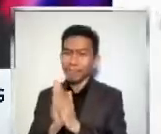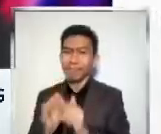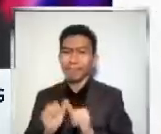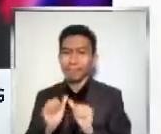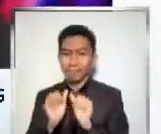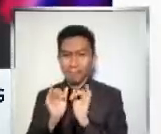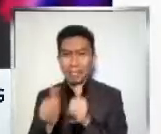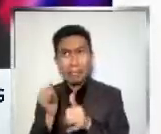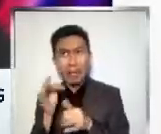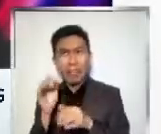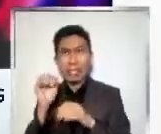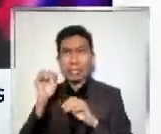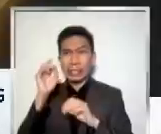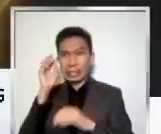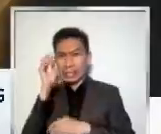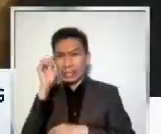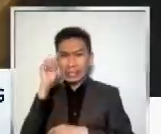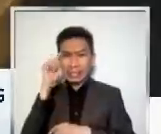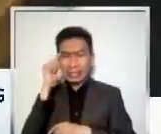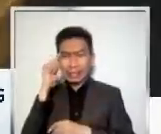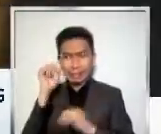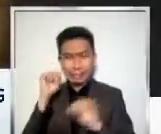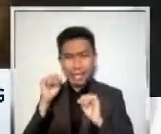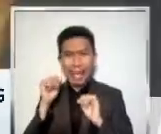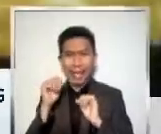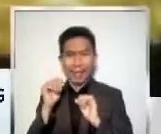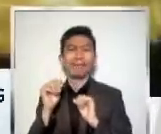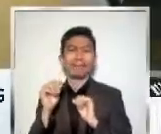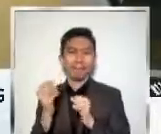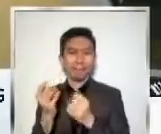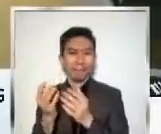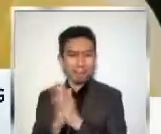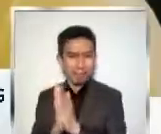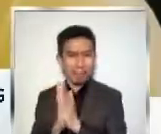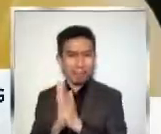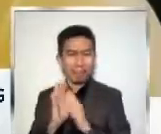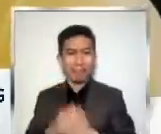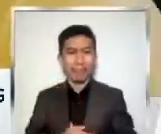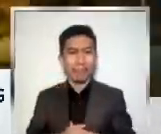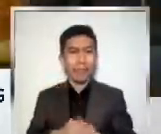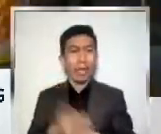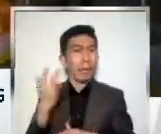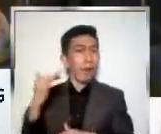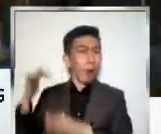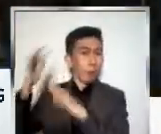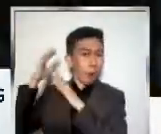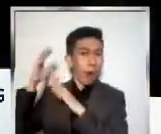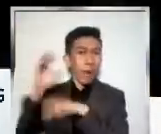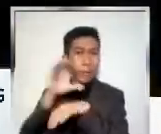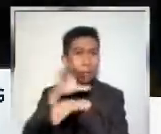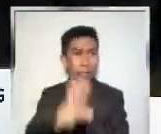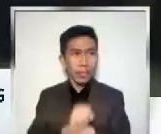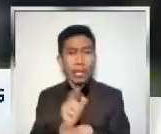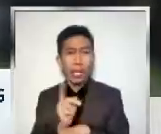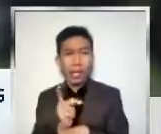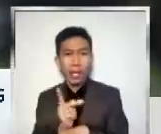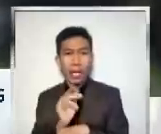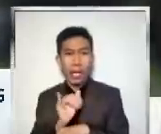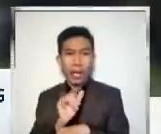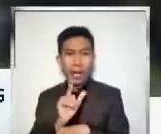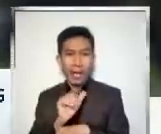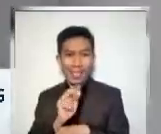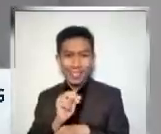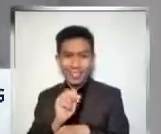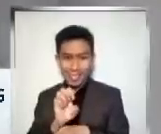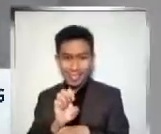ba? Just pray. Kung dati-rati nakakapagbakasyon tuwing Holy Week ang pamilya ni Kailin Alcantara, this time, hindi